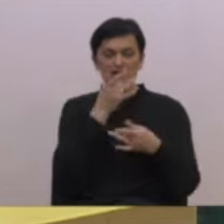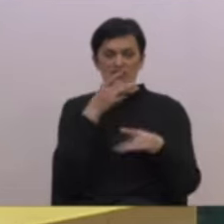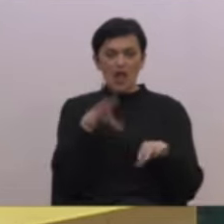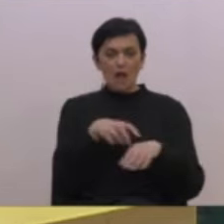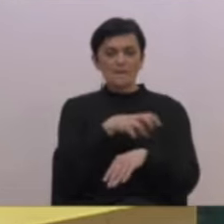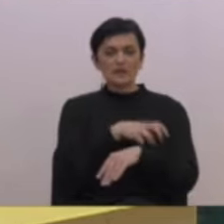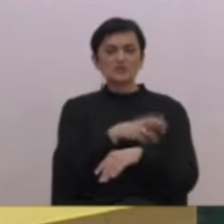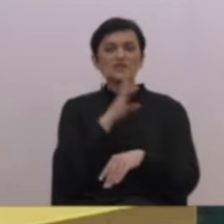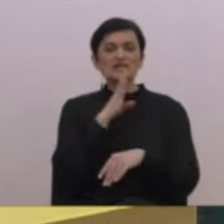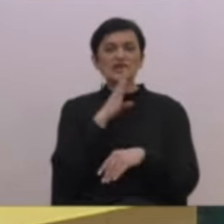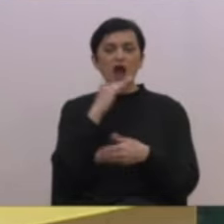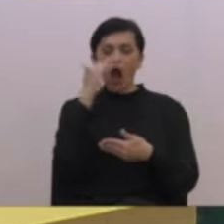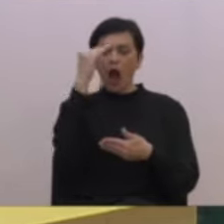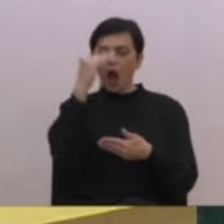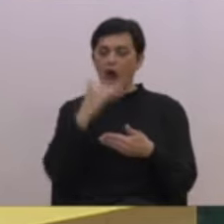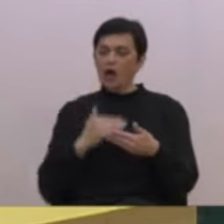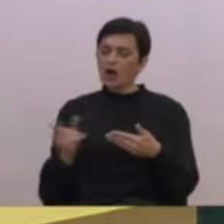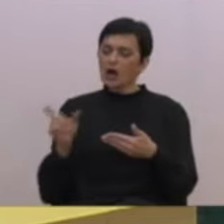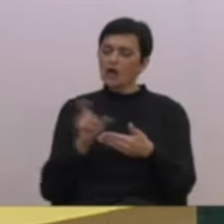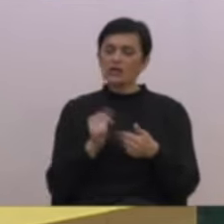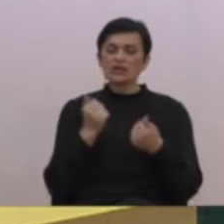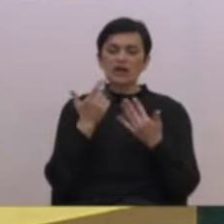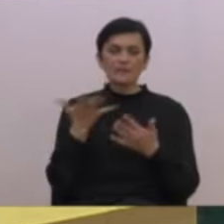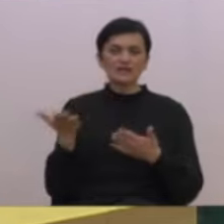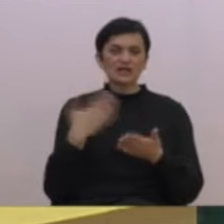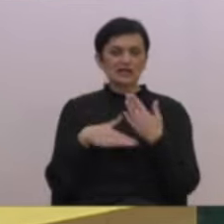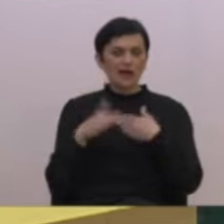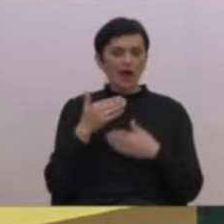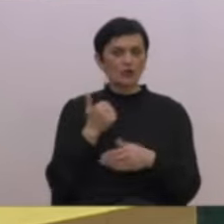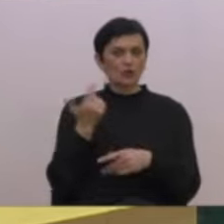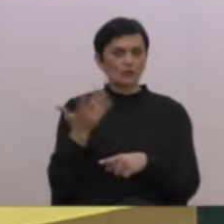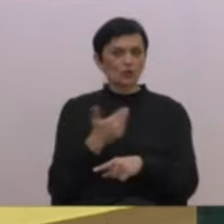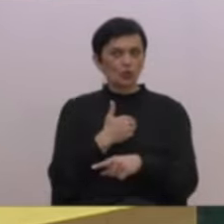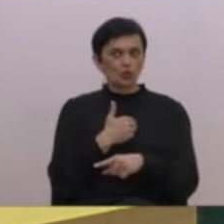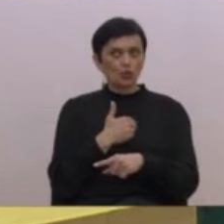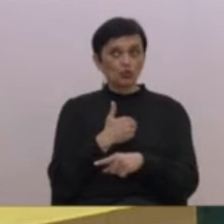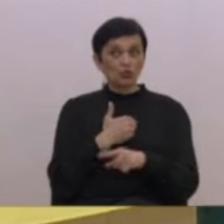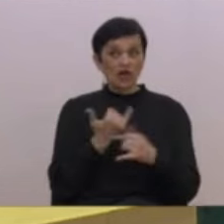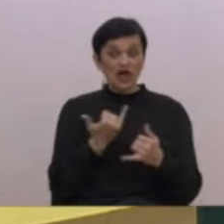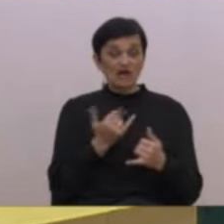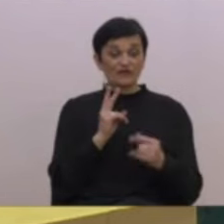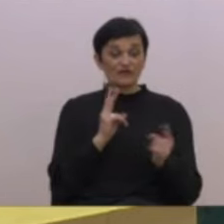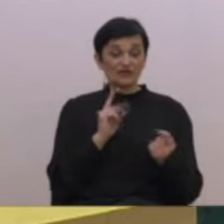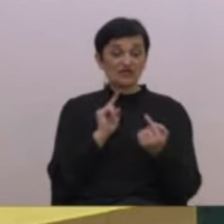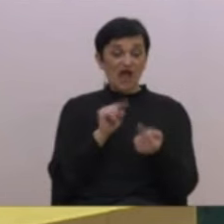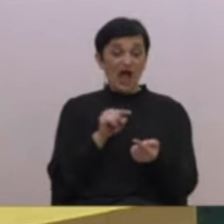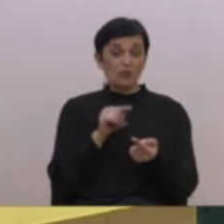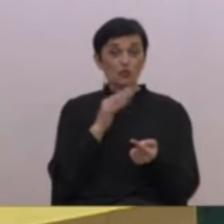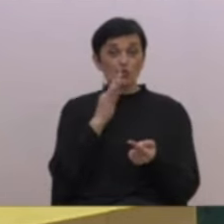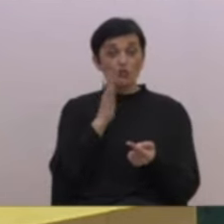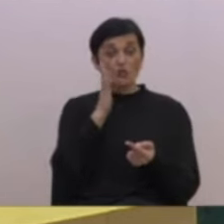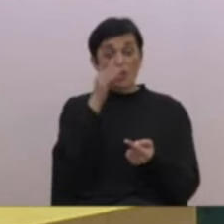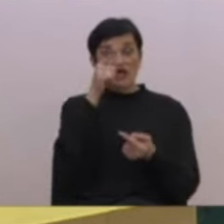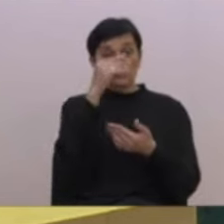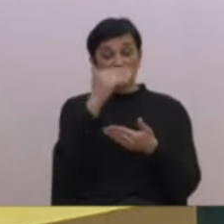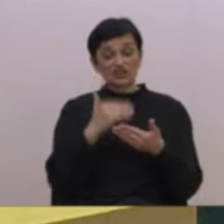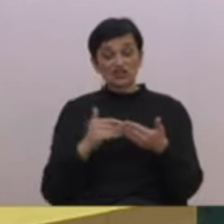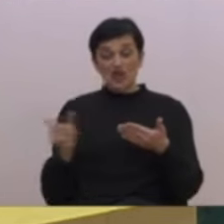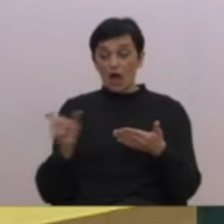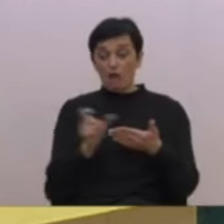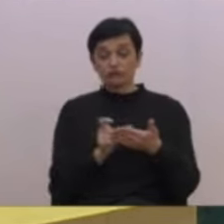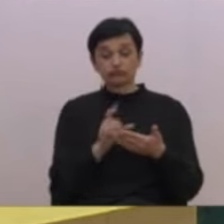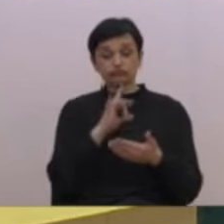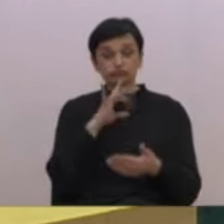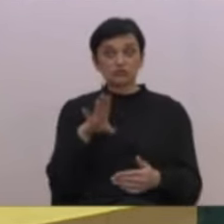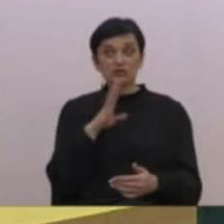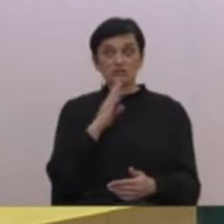indelnic, ali, ceasul asia și randins, ca uharde. Da, ehlavins, amasa protestev, tu, mere, sia și ar ceasul meu, kaleps.